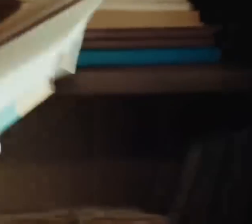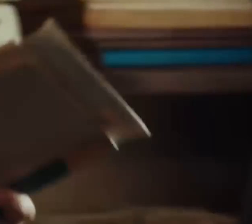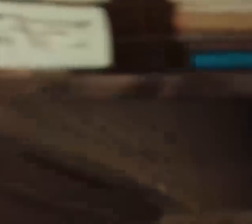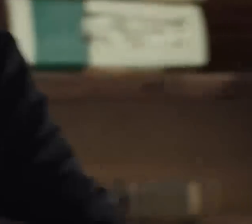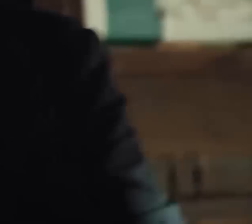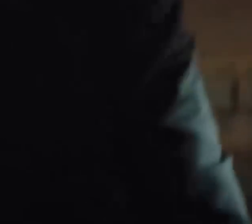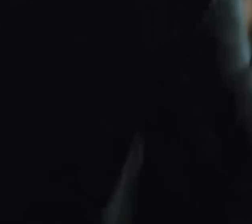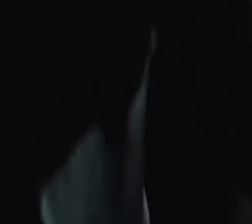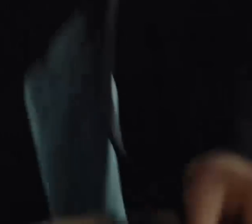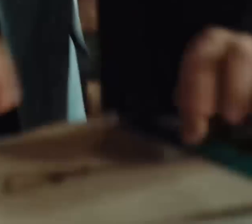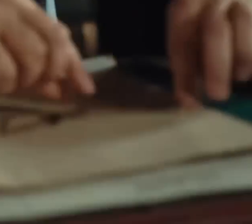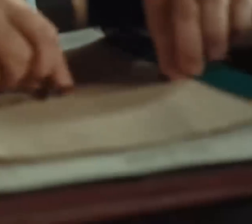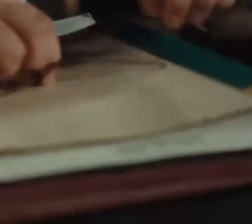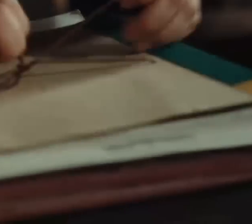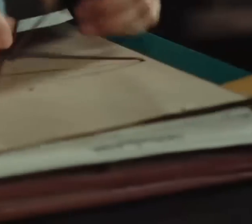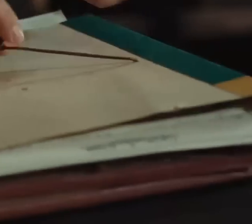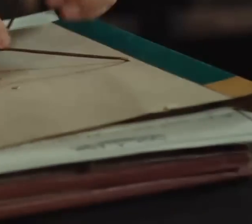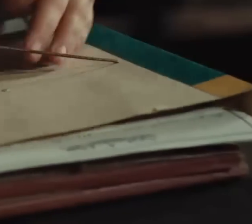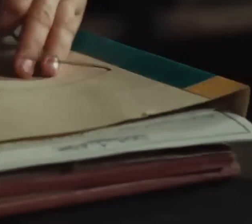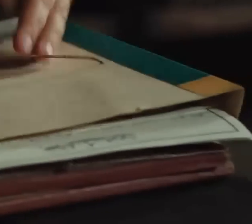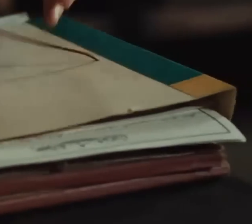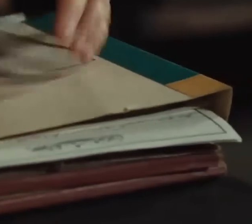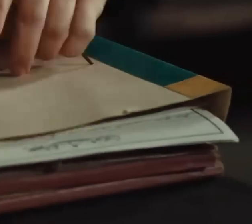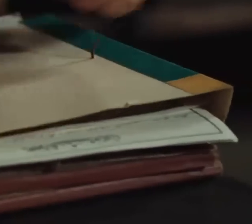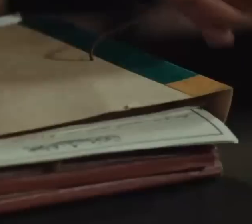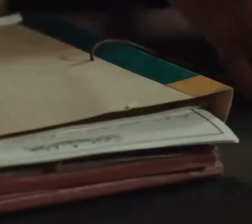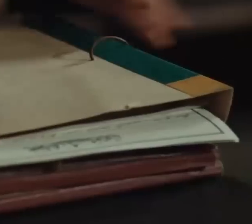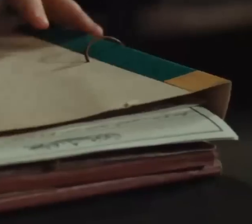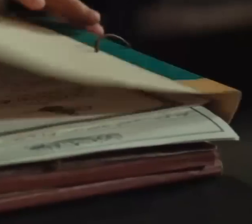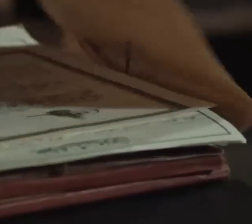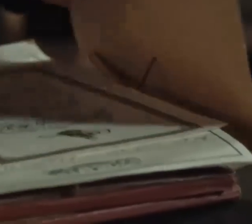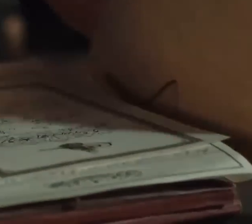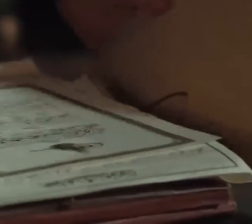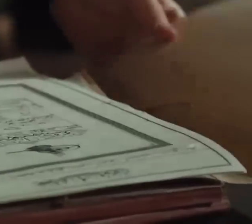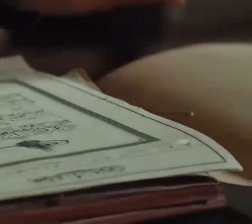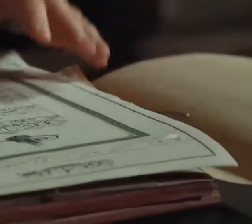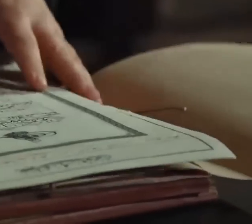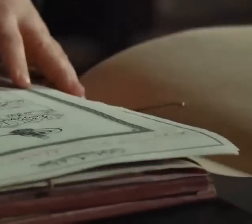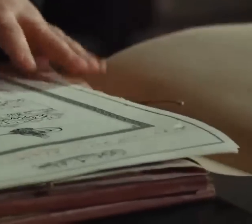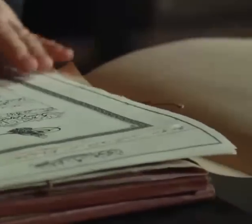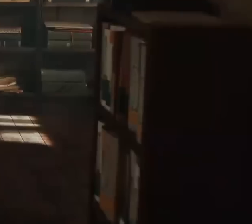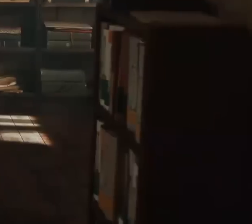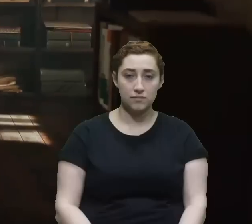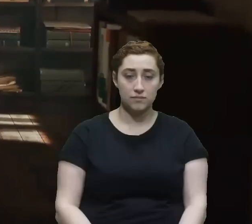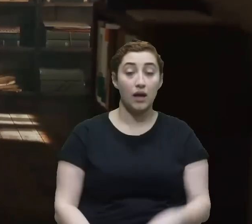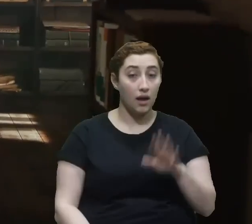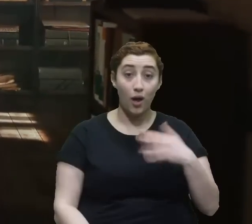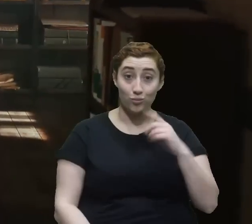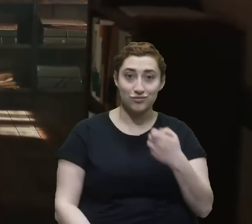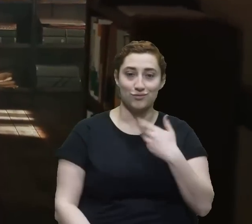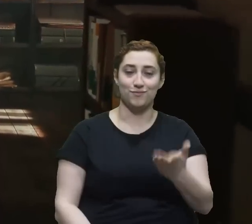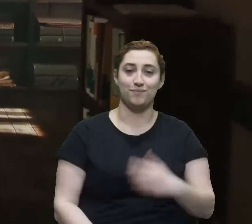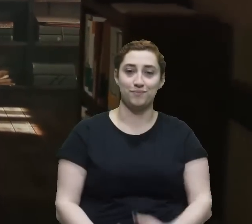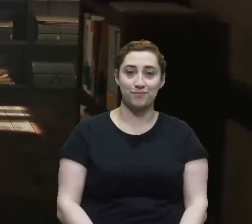Fevzi iple bağlı dosyayı raftan aldı. Masanın üzerinde ipini çözüyor. Açtı dosyayı. Buldum